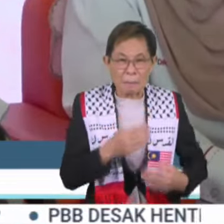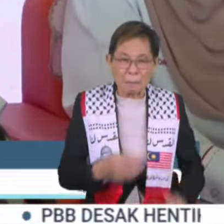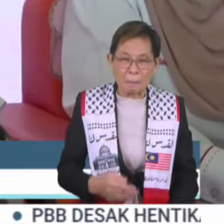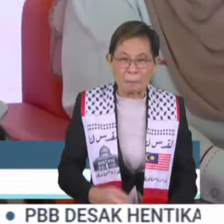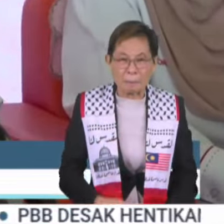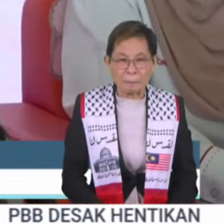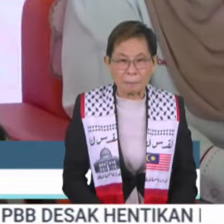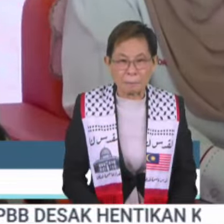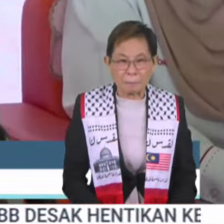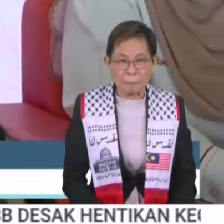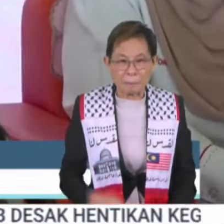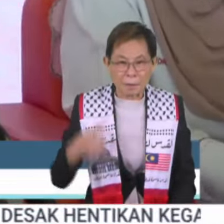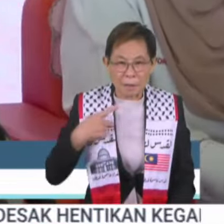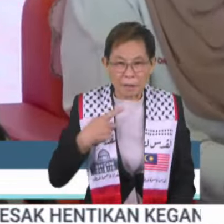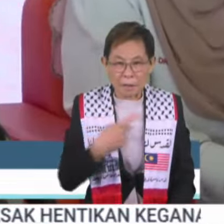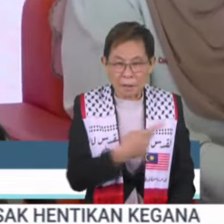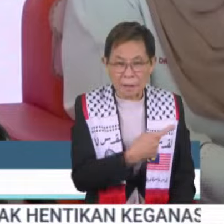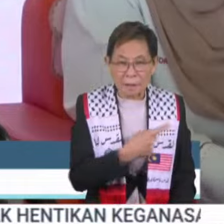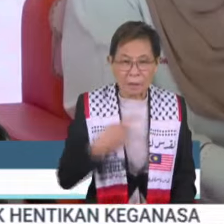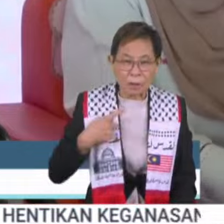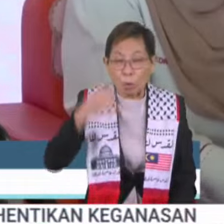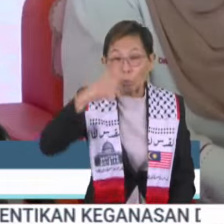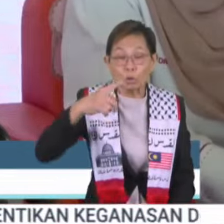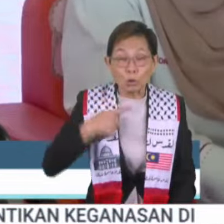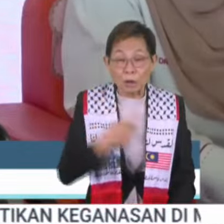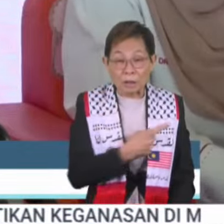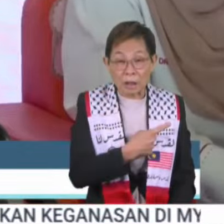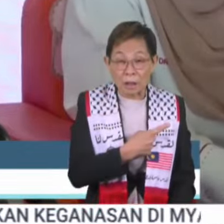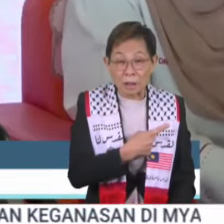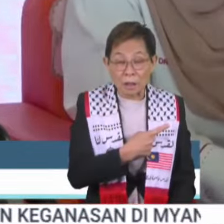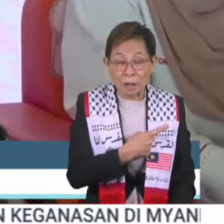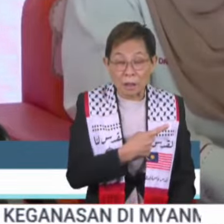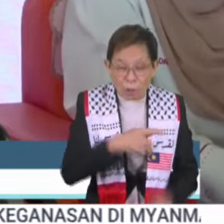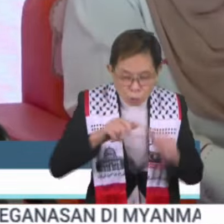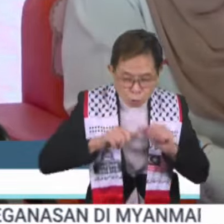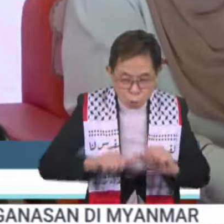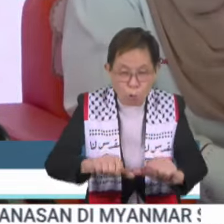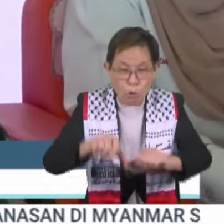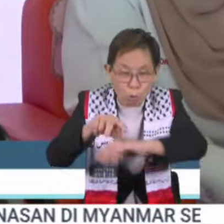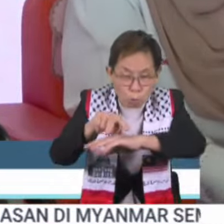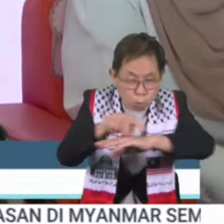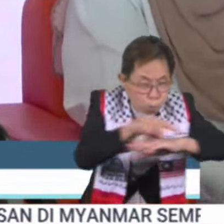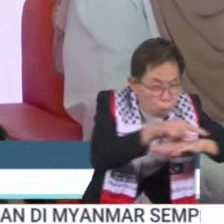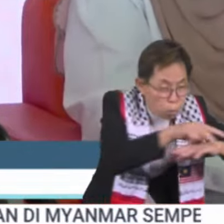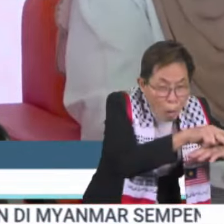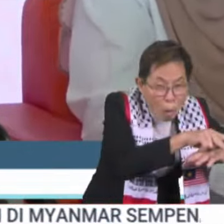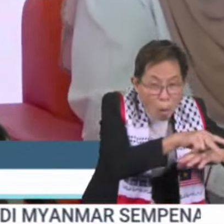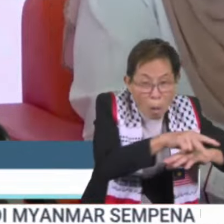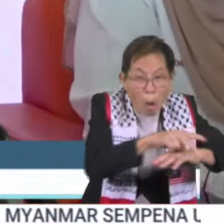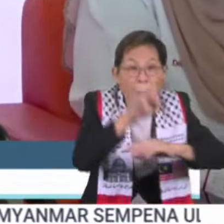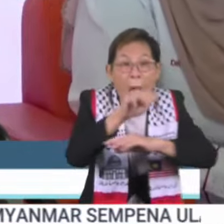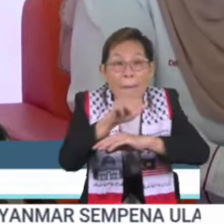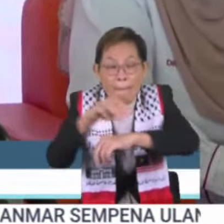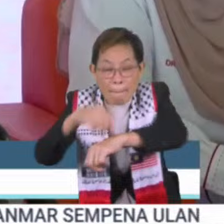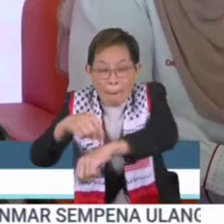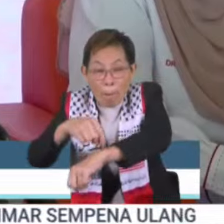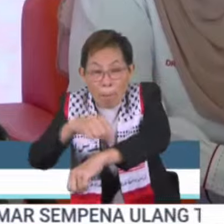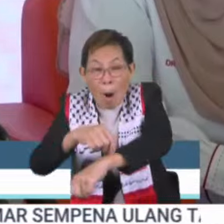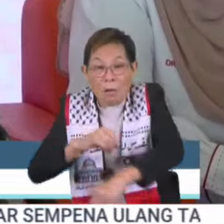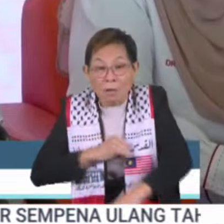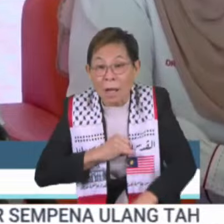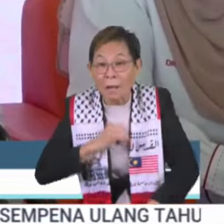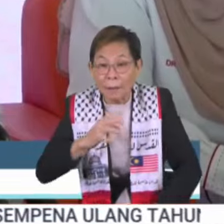MSM ini, waktu sangat mustahak untuk kita terus-terusan memantau. Ini yang saya sebutkan tak